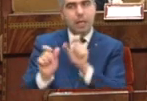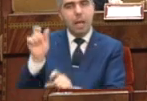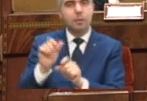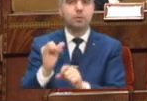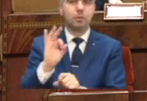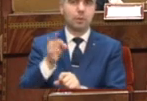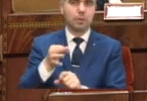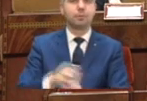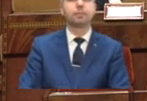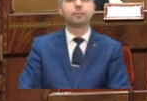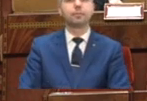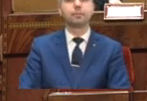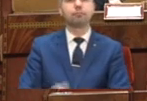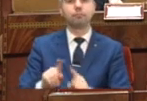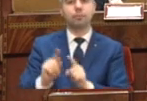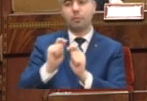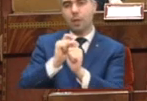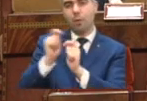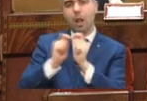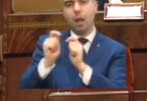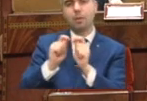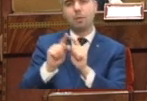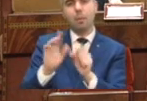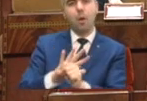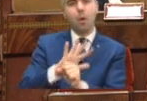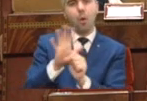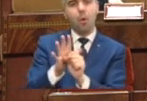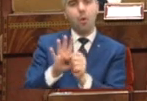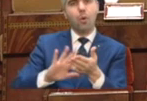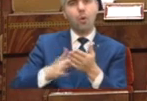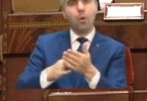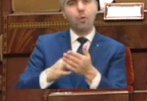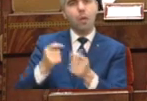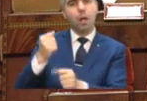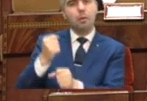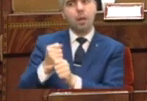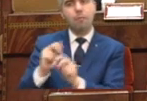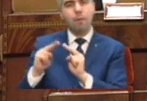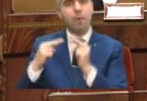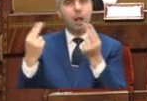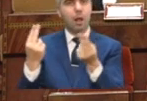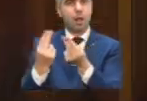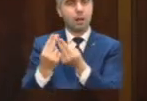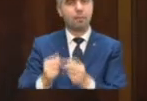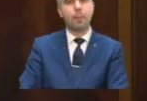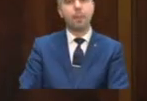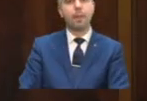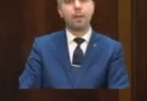سيد الوزير، ونحن نناقش تداعيات جائحة كورونا على المهن العالمية لبلادنا، لابد أن نستدعي